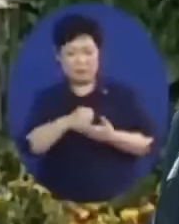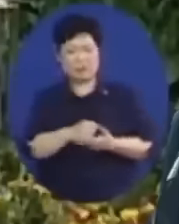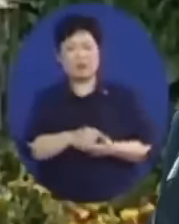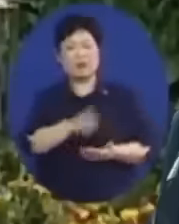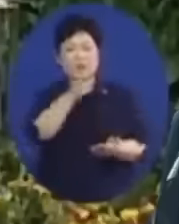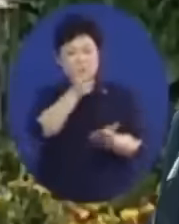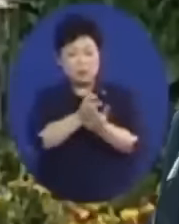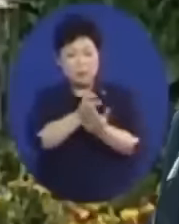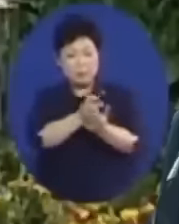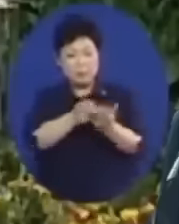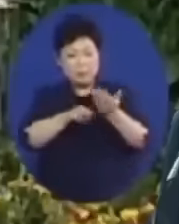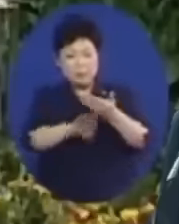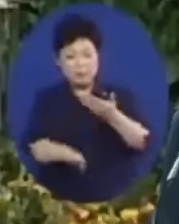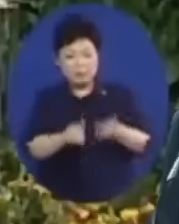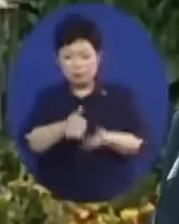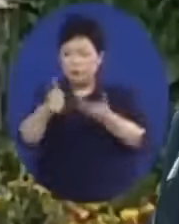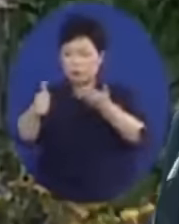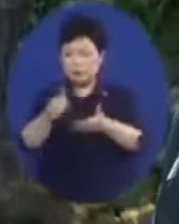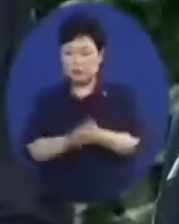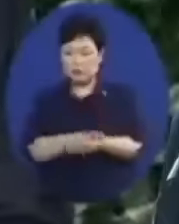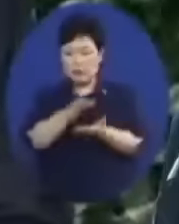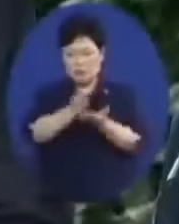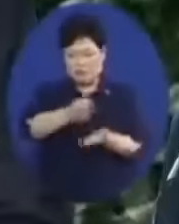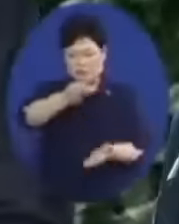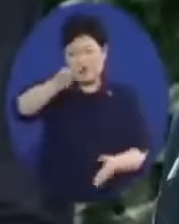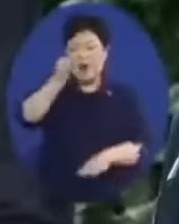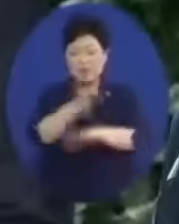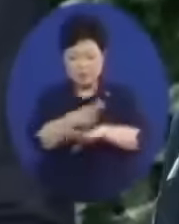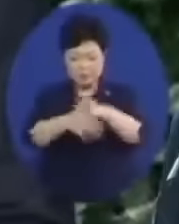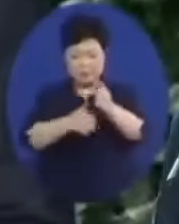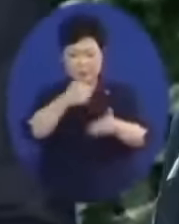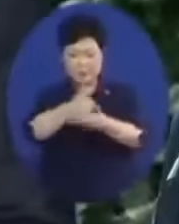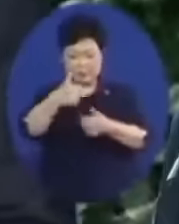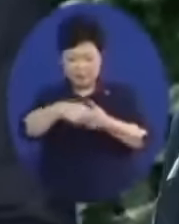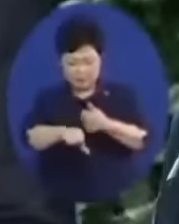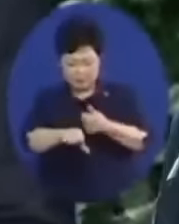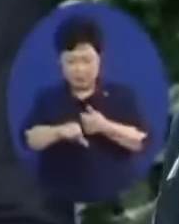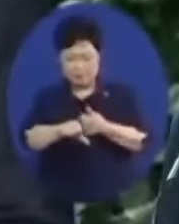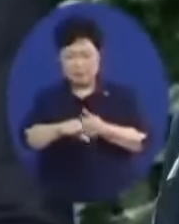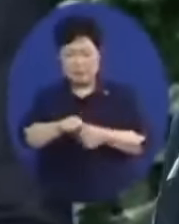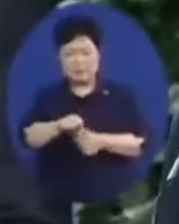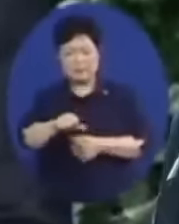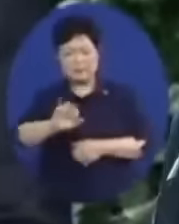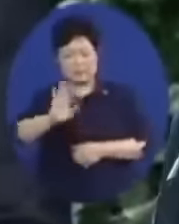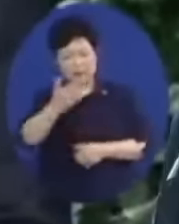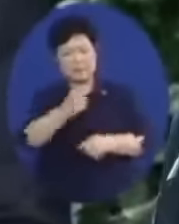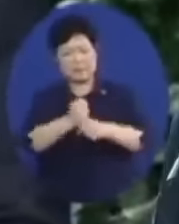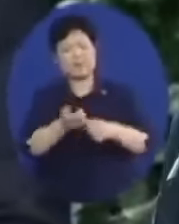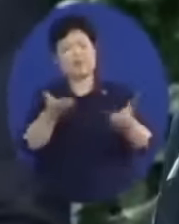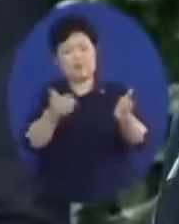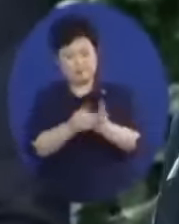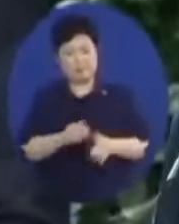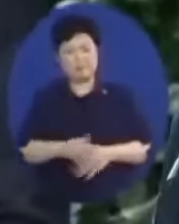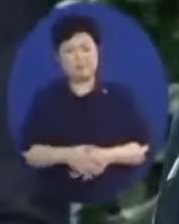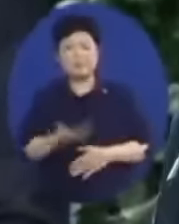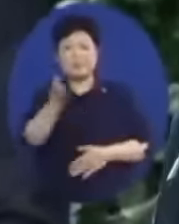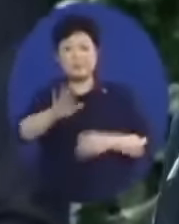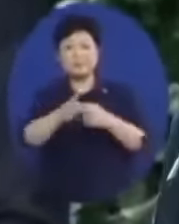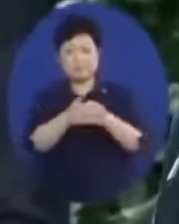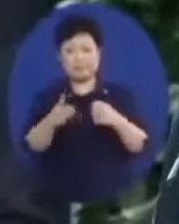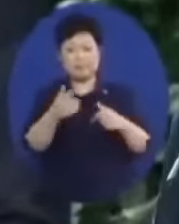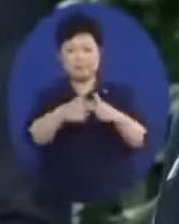죄인이 된 우리들을 주님께서 값주고 사셔서 하나님의 아들이 되게 만들어 주신 것입니다.